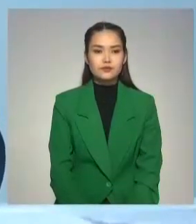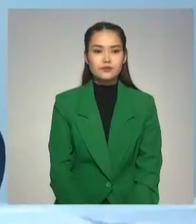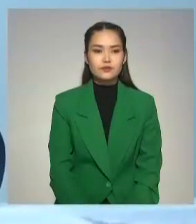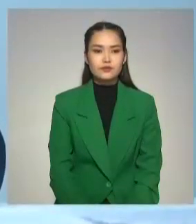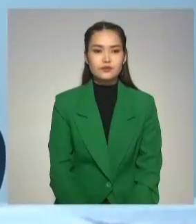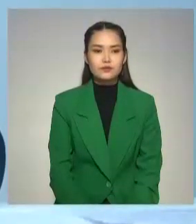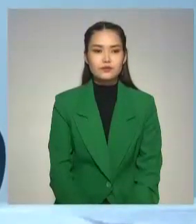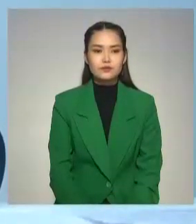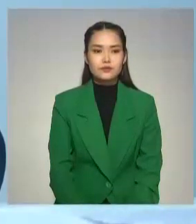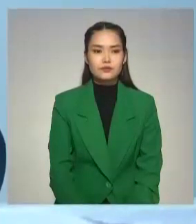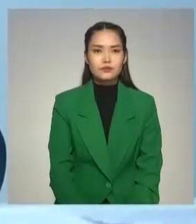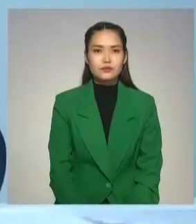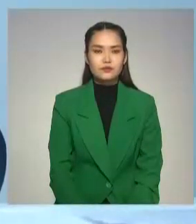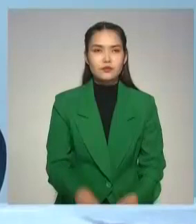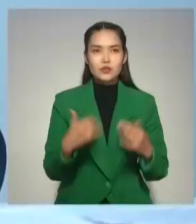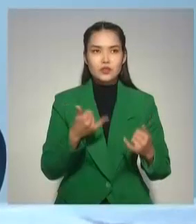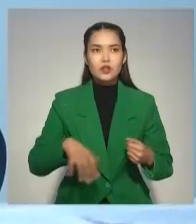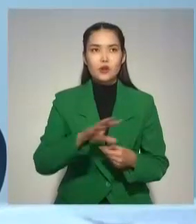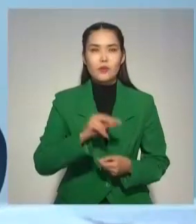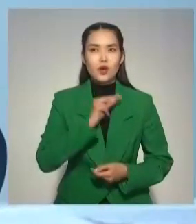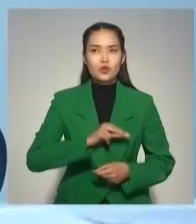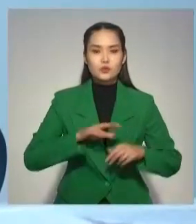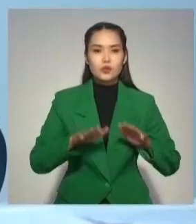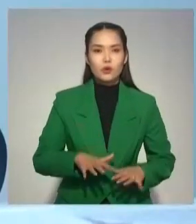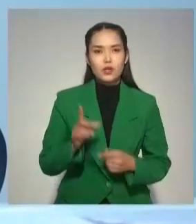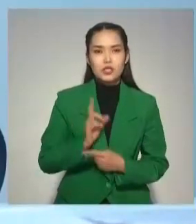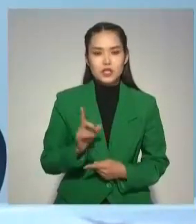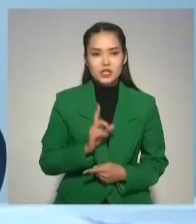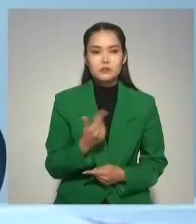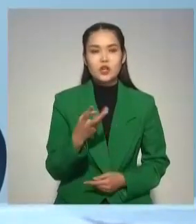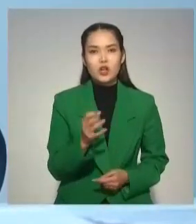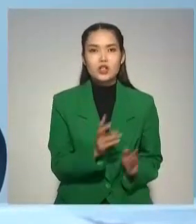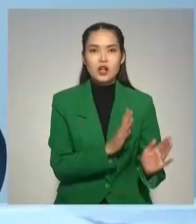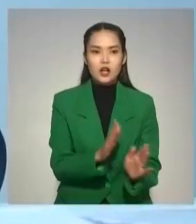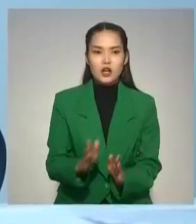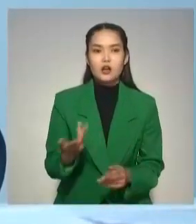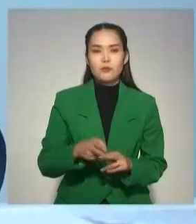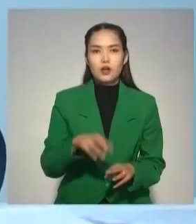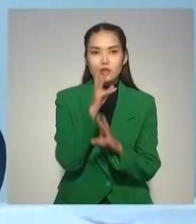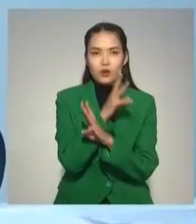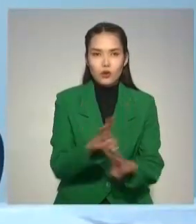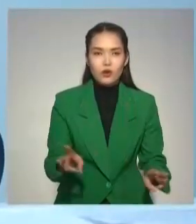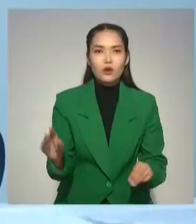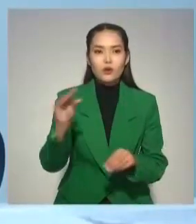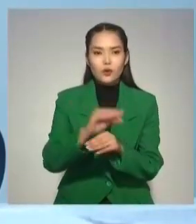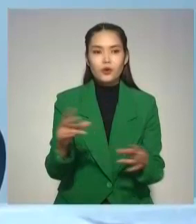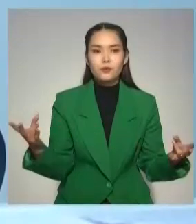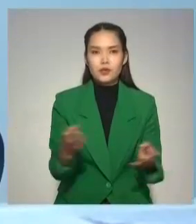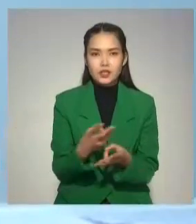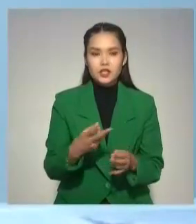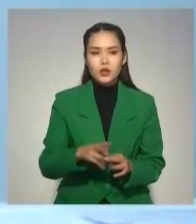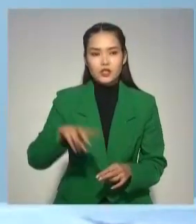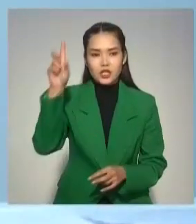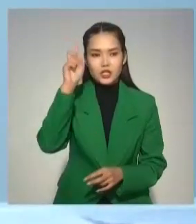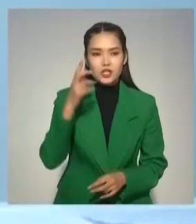МВД, но и министерство. Еліміздегі барлық оқу орындарына күзетші қою үшін штат санын ұлғайту қажет. Бұл үшін бюджеттен қосымша қаржы бөліну керек. Қазірдің өзінде